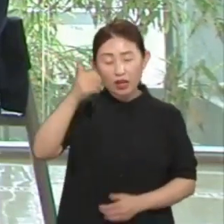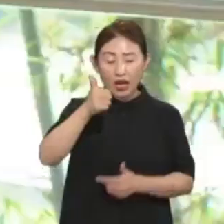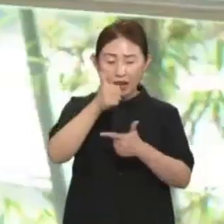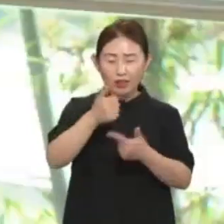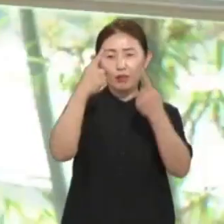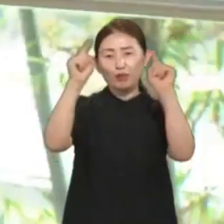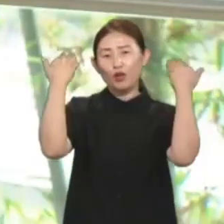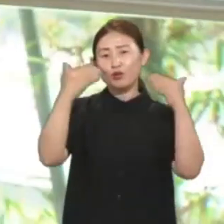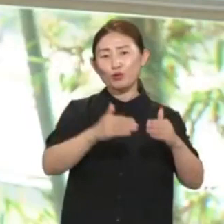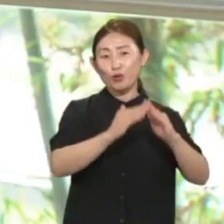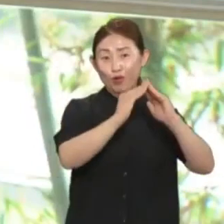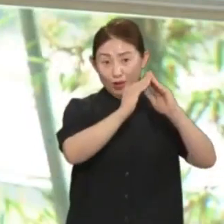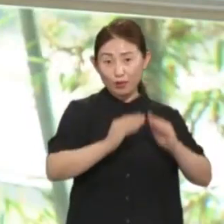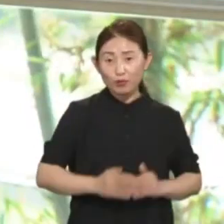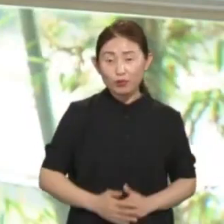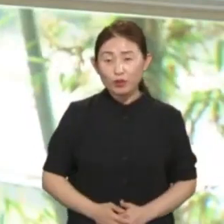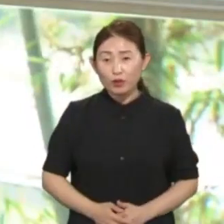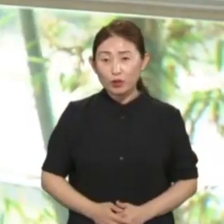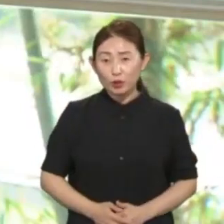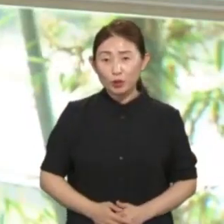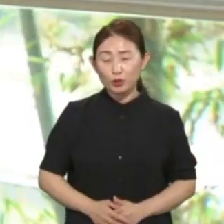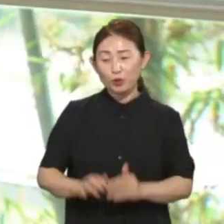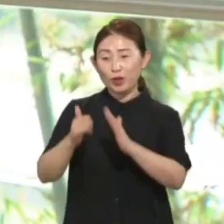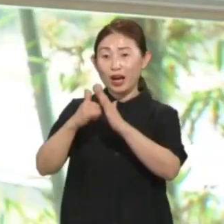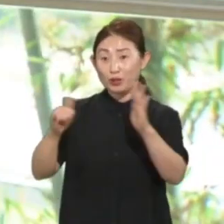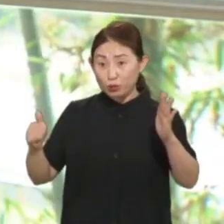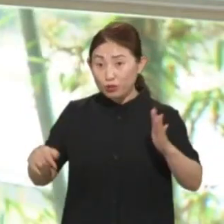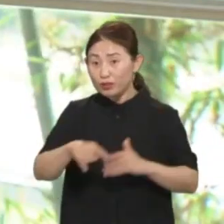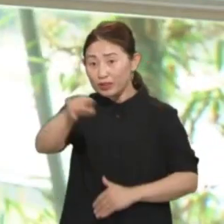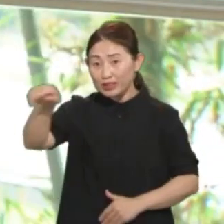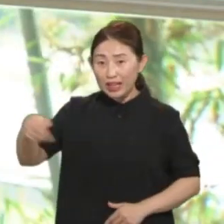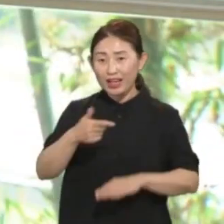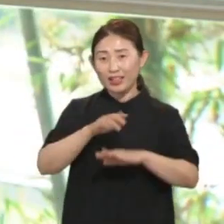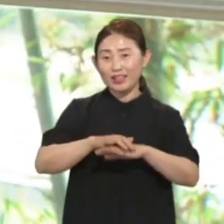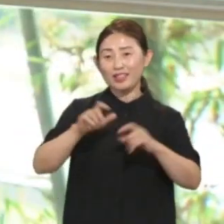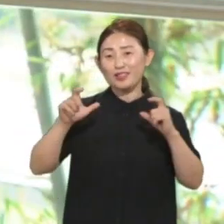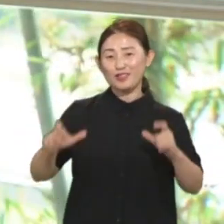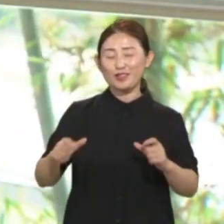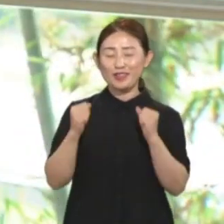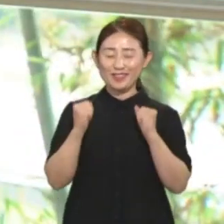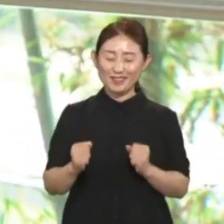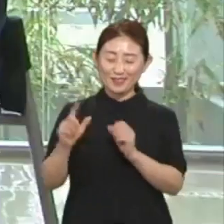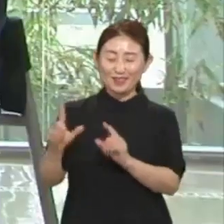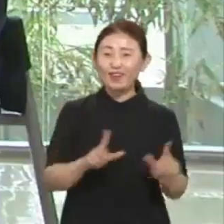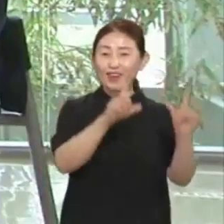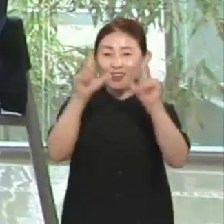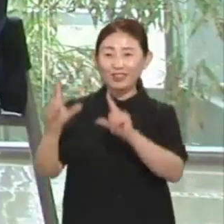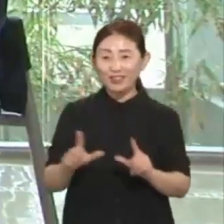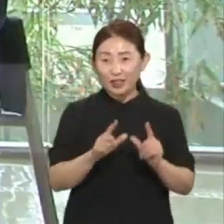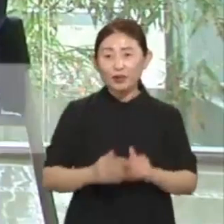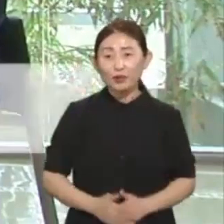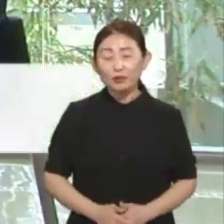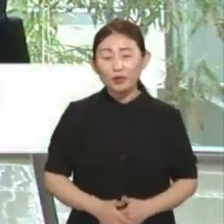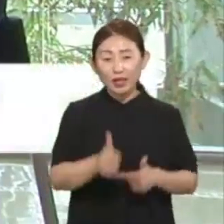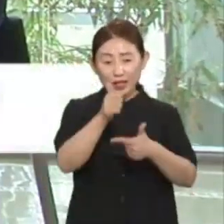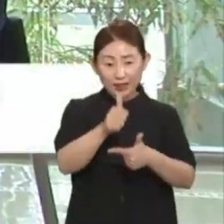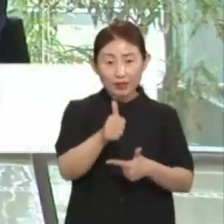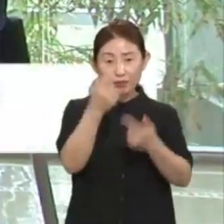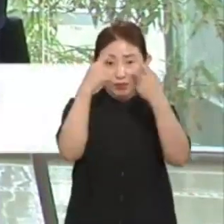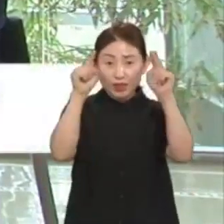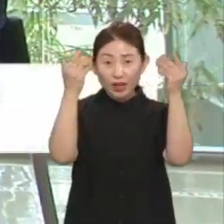네. 교수님을 비롯한 가족들이 계속해서 또 대전 지역에도 거주하시지 않았습니까? 한남대학교는